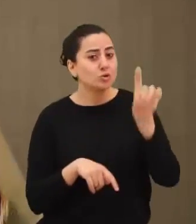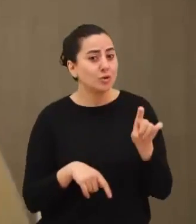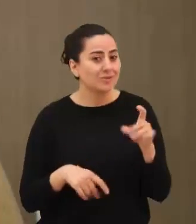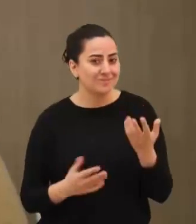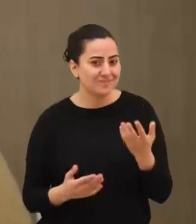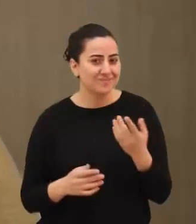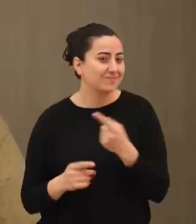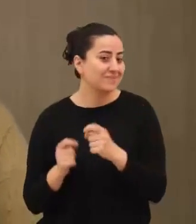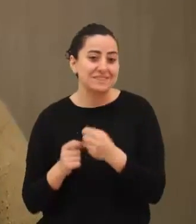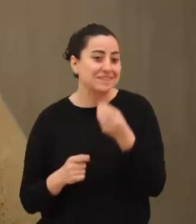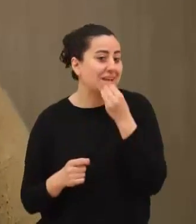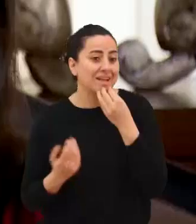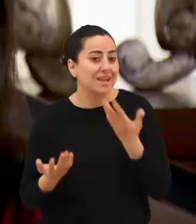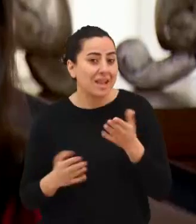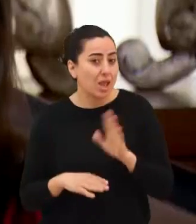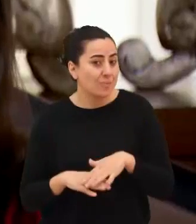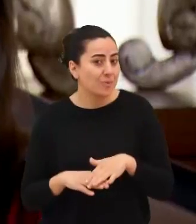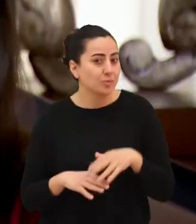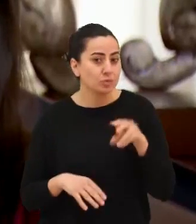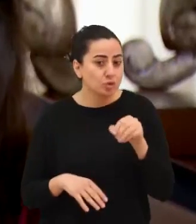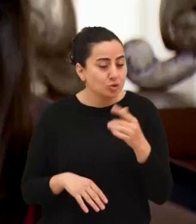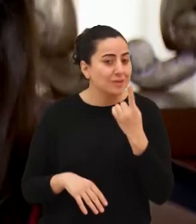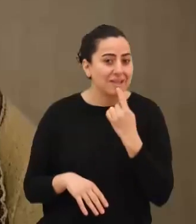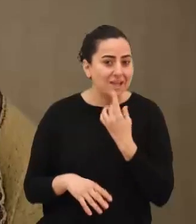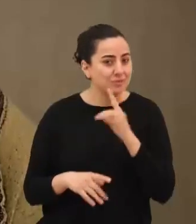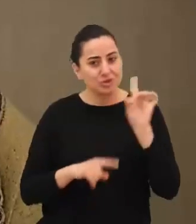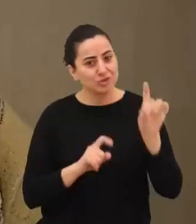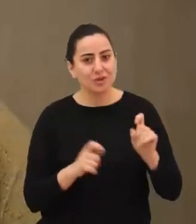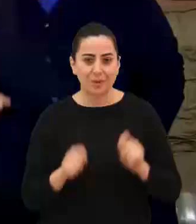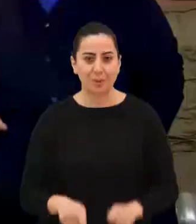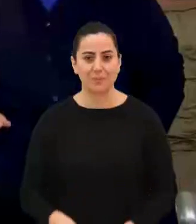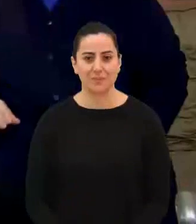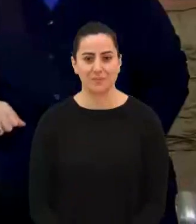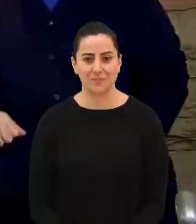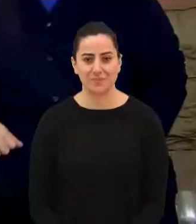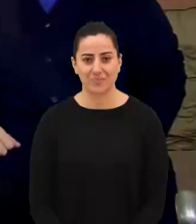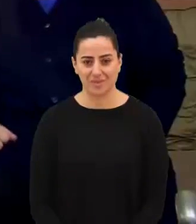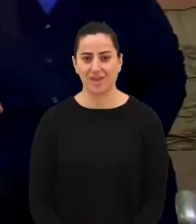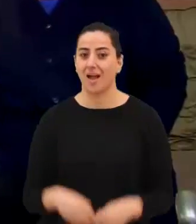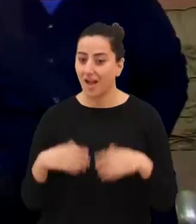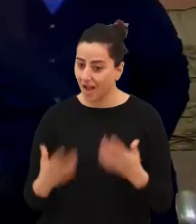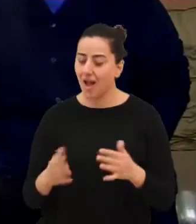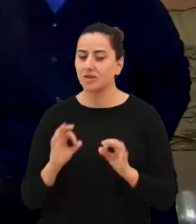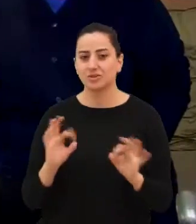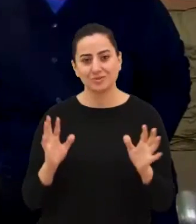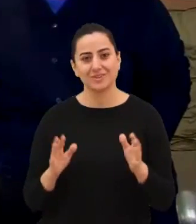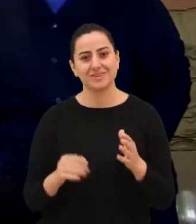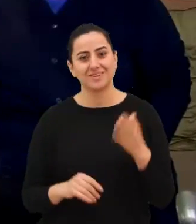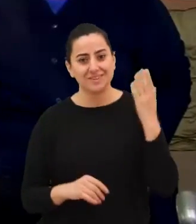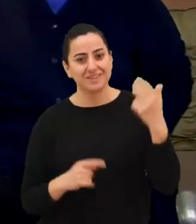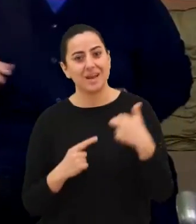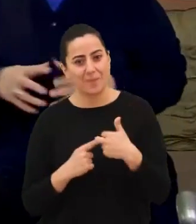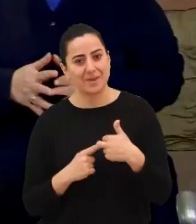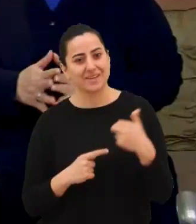Yani Biricik'e ne yedirelim? Tuzlu mu, tatlı mı? Değil mi ama? Tabii bak akışına bırakınca akış Ramin